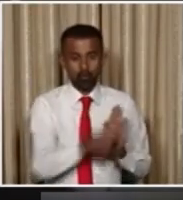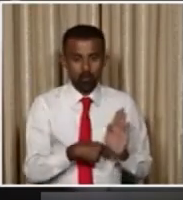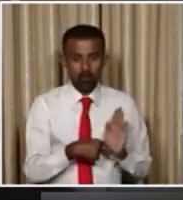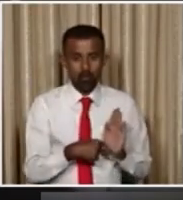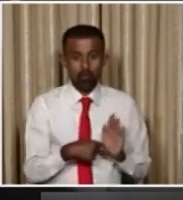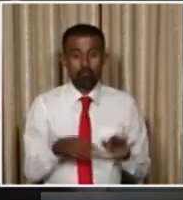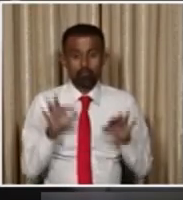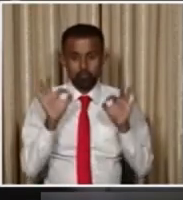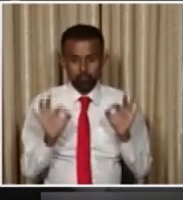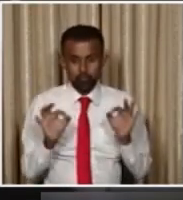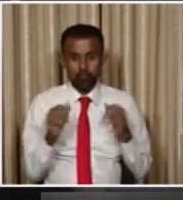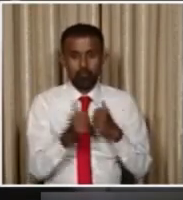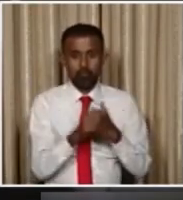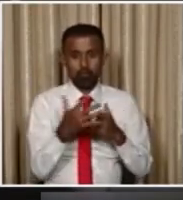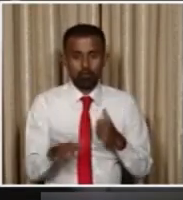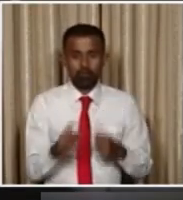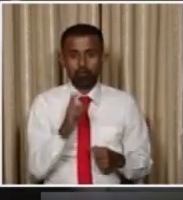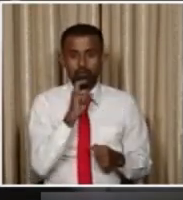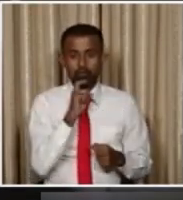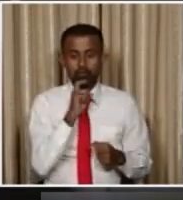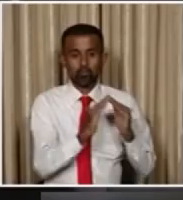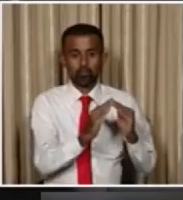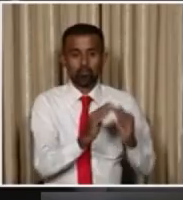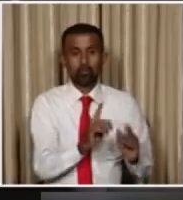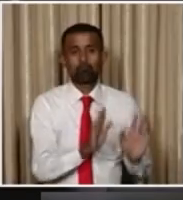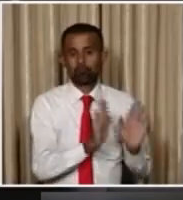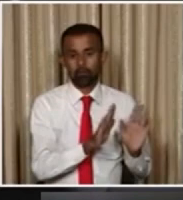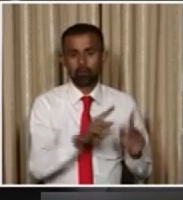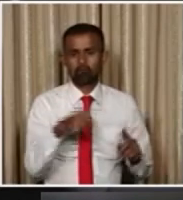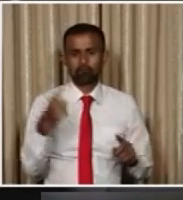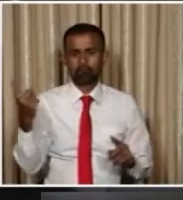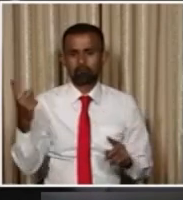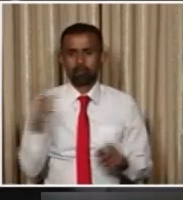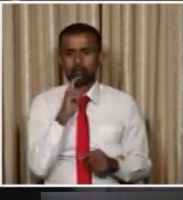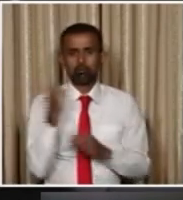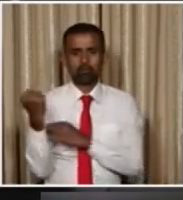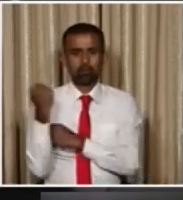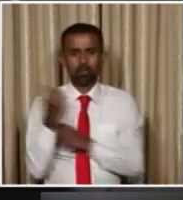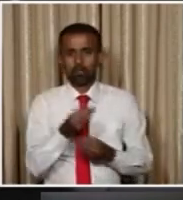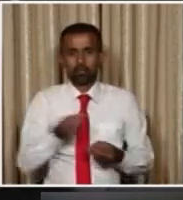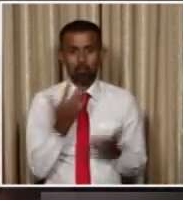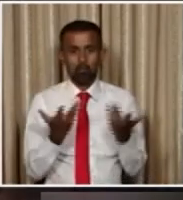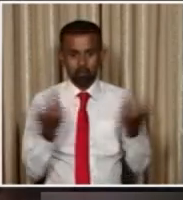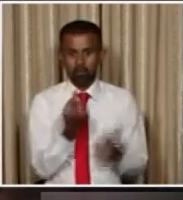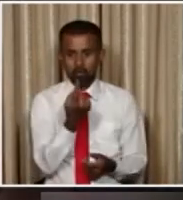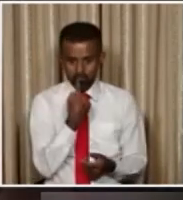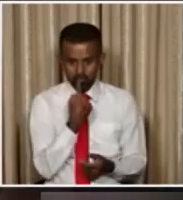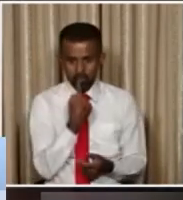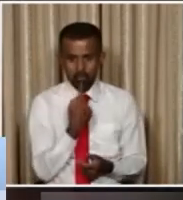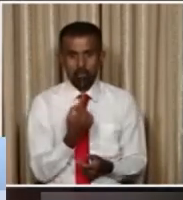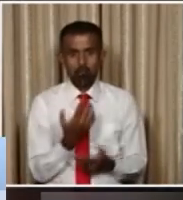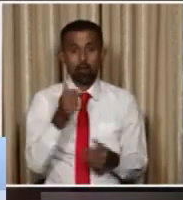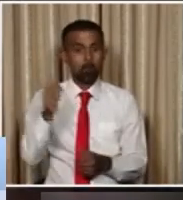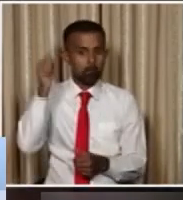නිසි පරිදි පිහිටවන ලැබුණ අධිකරණ පද්ධතියට හැර වෙන කිසි කෙනෙකුට අධිකරණ බලය ලබා දීමක් කරන්න බෑ. එහෙම බෑ